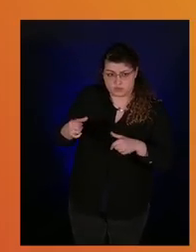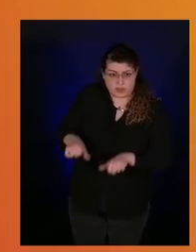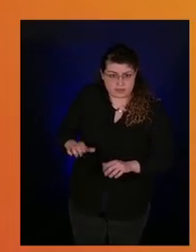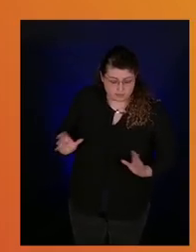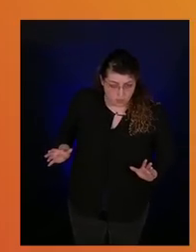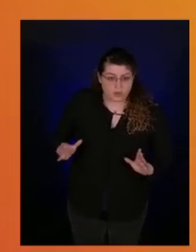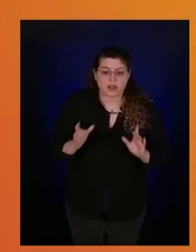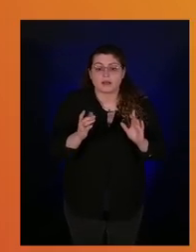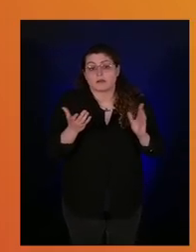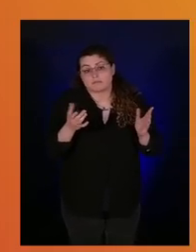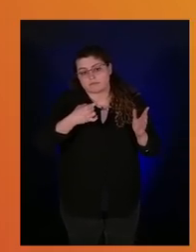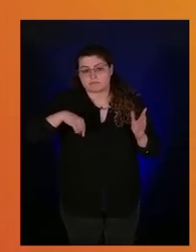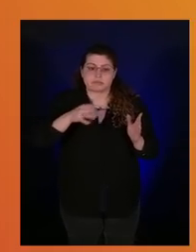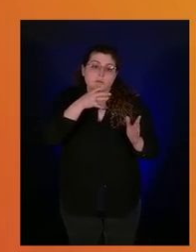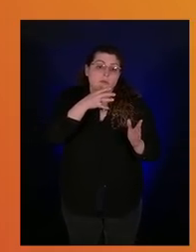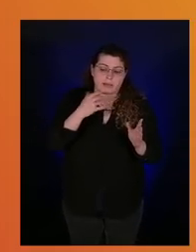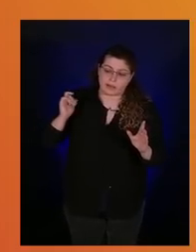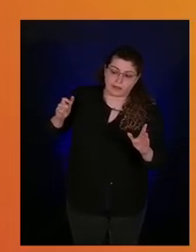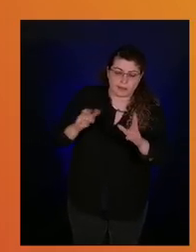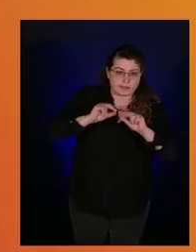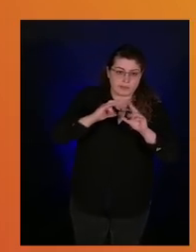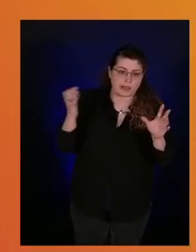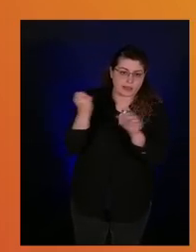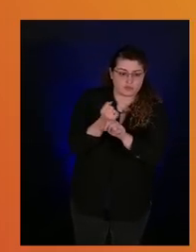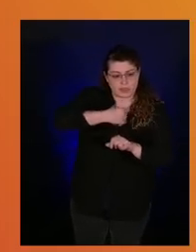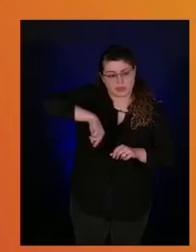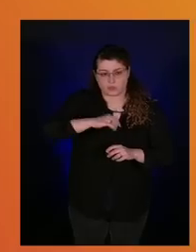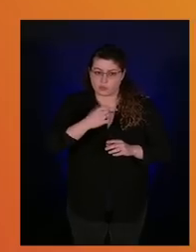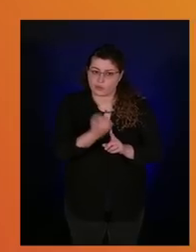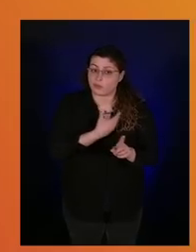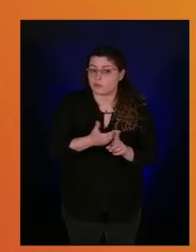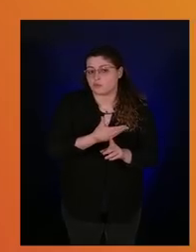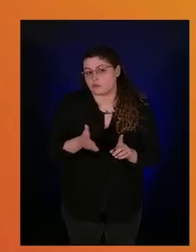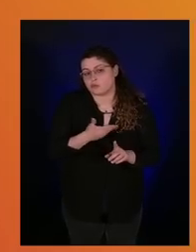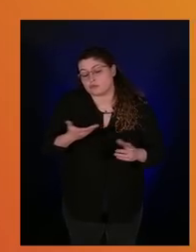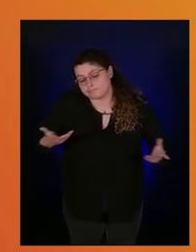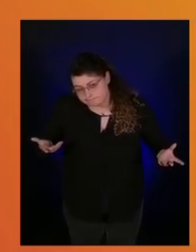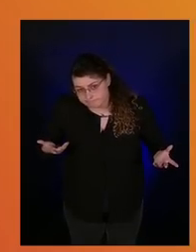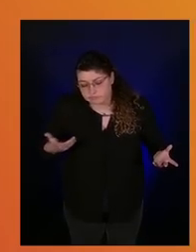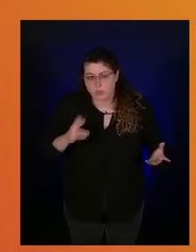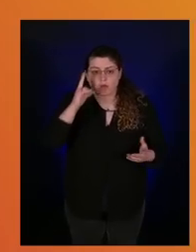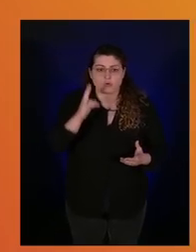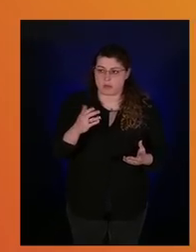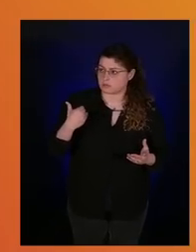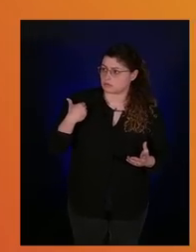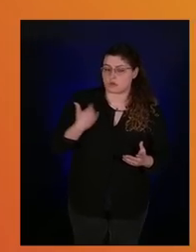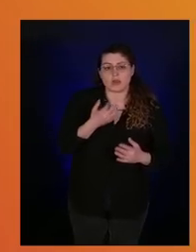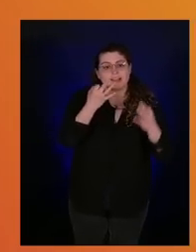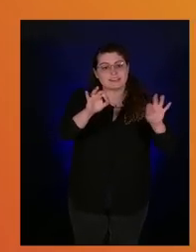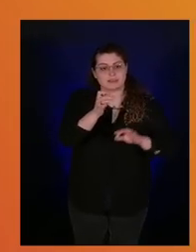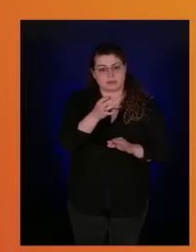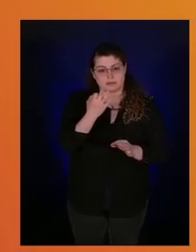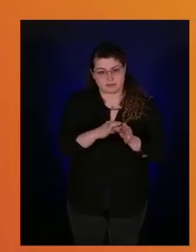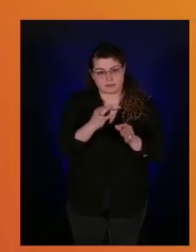la Chapelle d'Arblay. Je ne peux pas vous faire toute l'histoire de la lutte. Chapelle d'Arblay, la lutte a commencé au moins pour éviter sa fermeture le 10 septembre